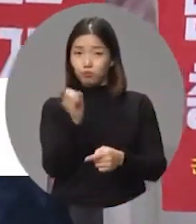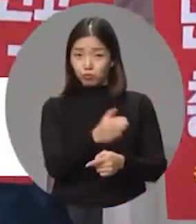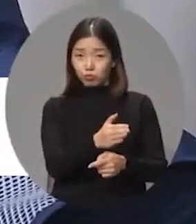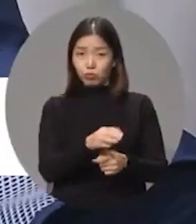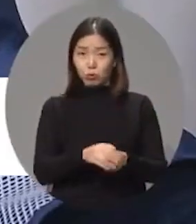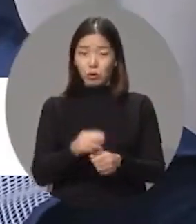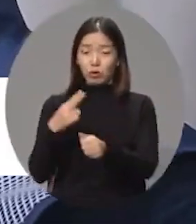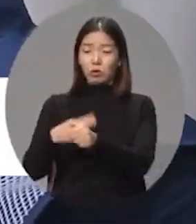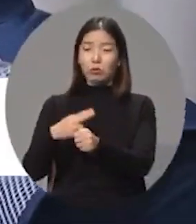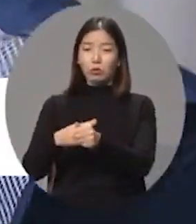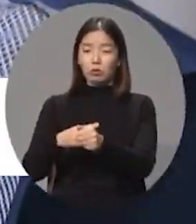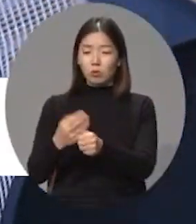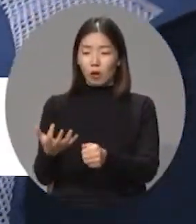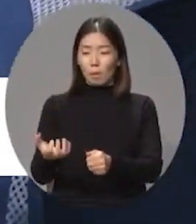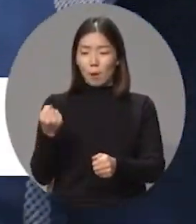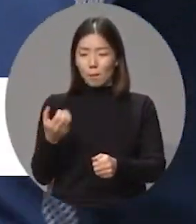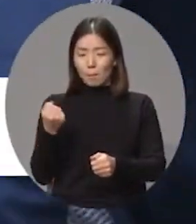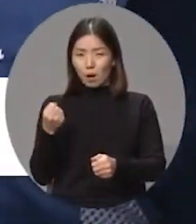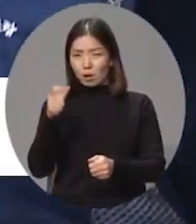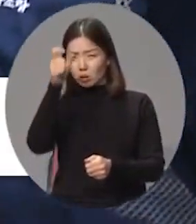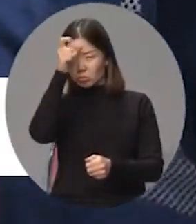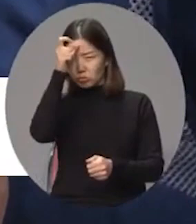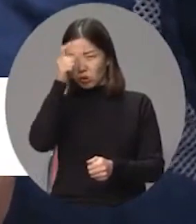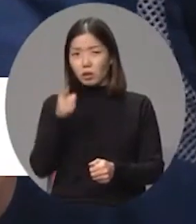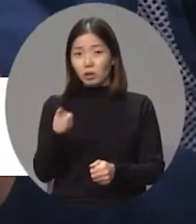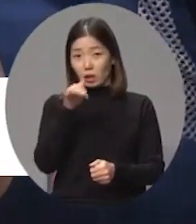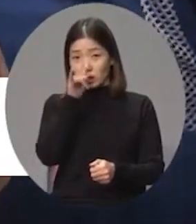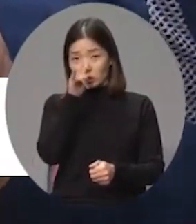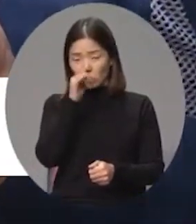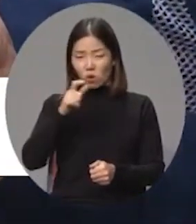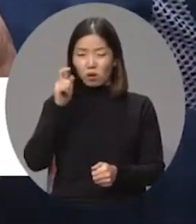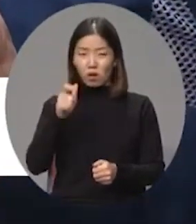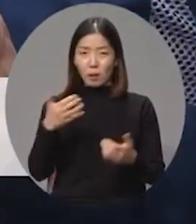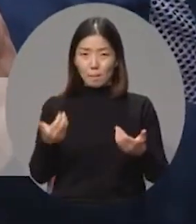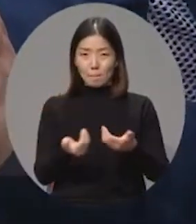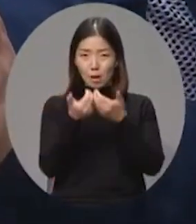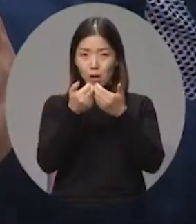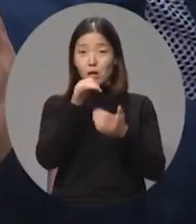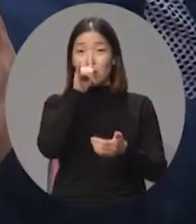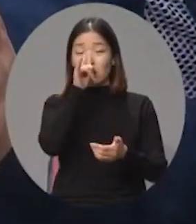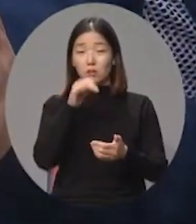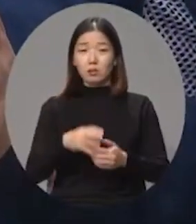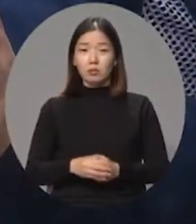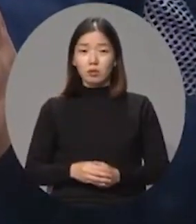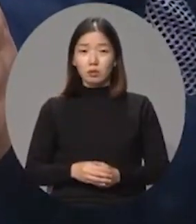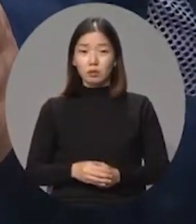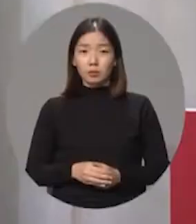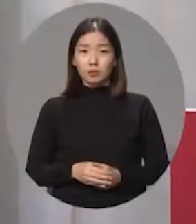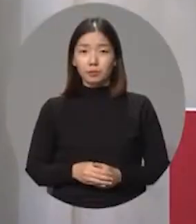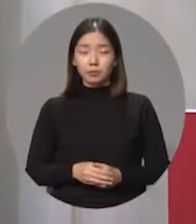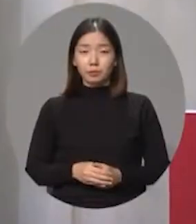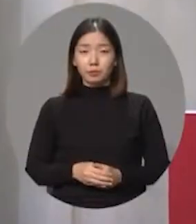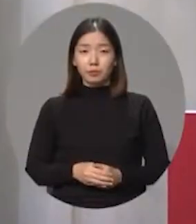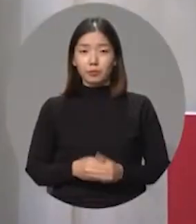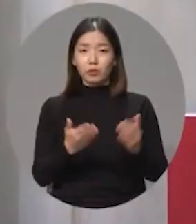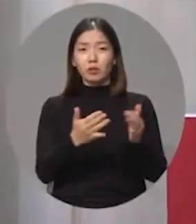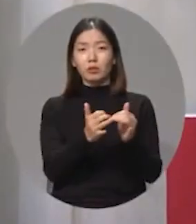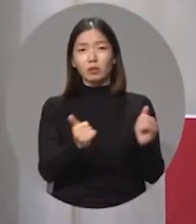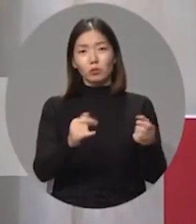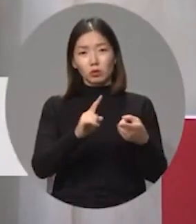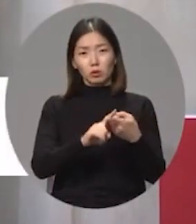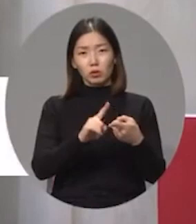교수들이 기득권 지키기에 만 매달리고 있다며 강하게 반발했습니다 지구는 으 음 어떻게